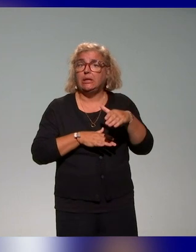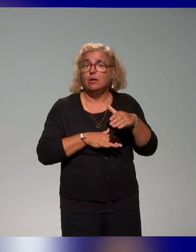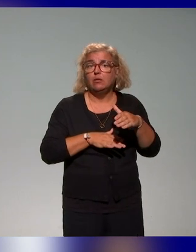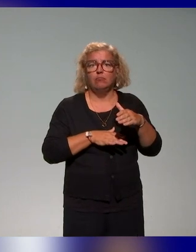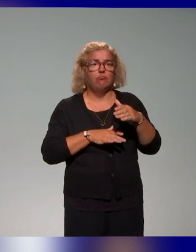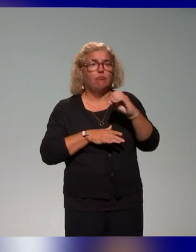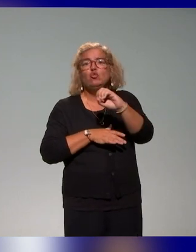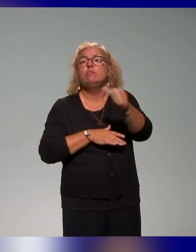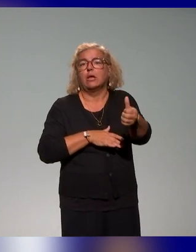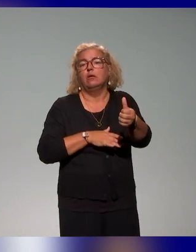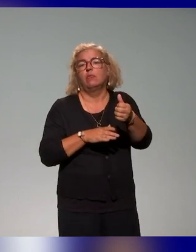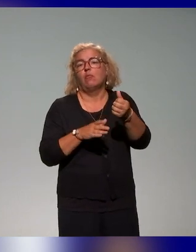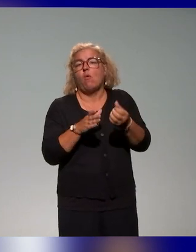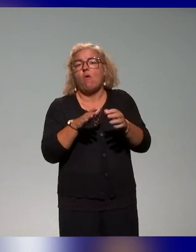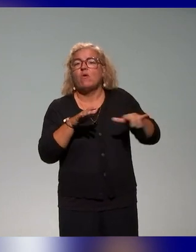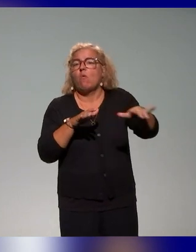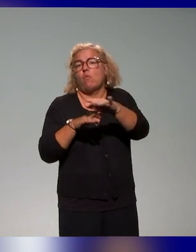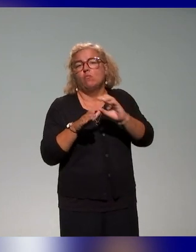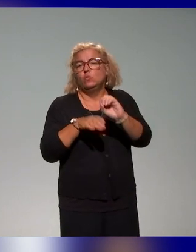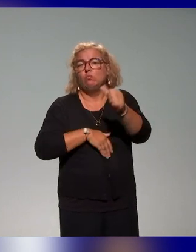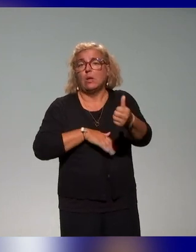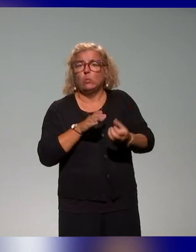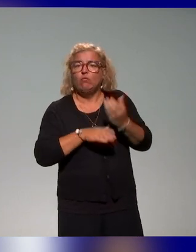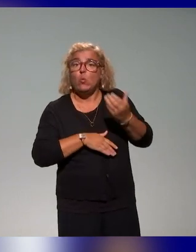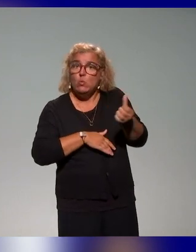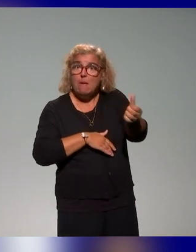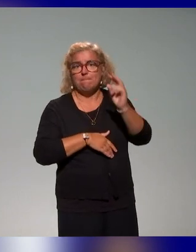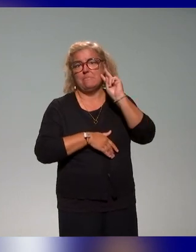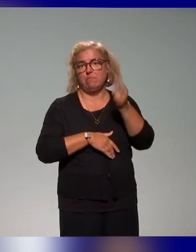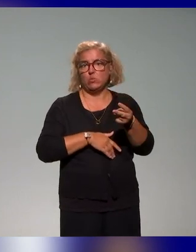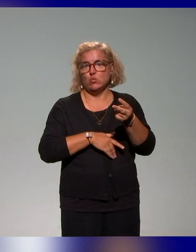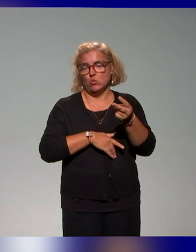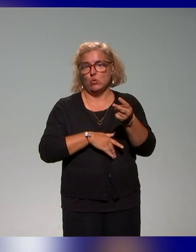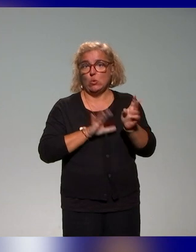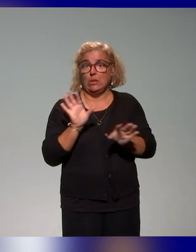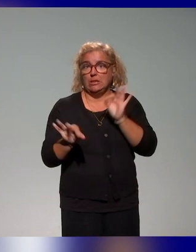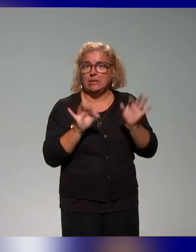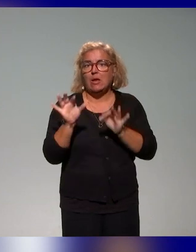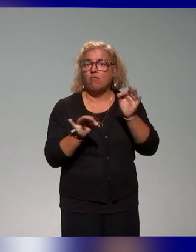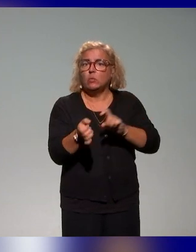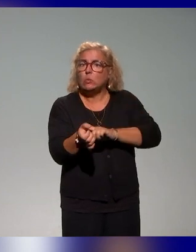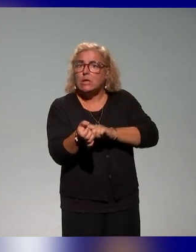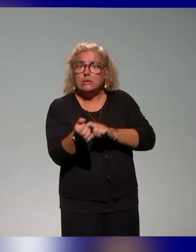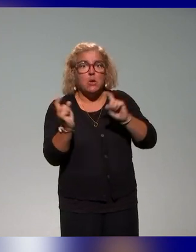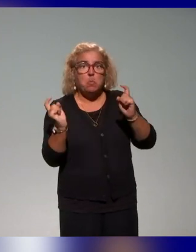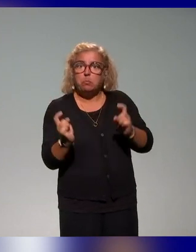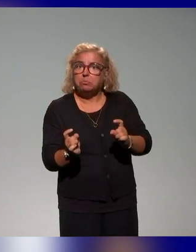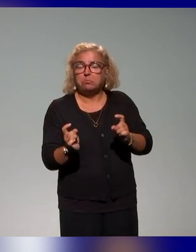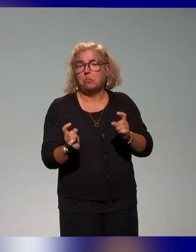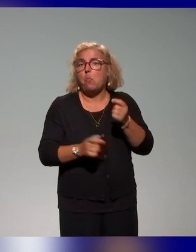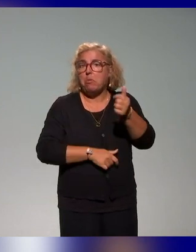environnements numériques hein, nouveaux. Donc quelque part, il y avait moins de stress. Et puis parce qu'on